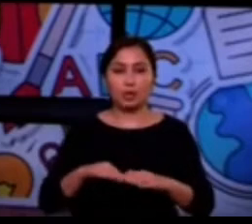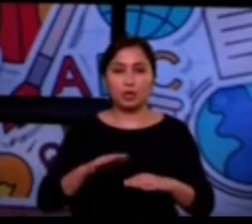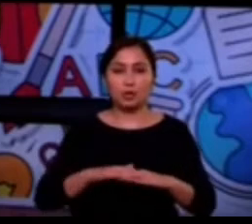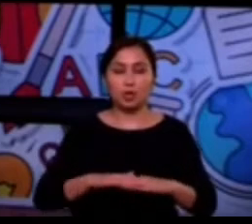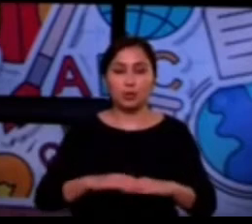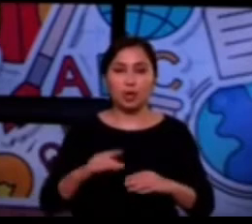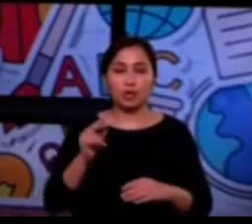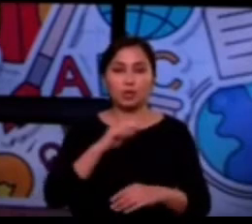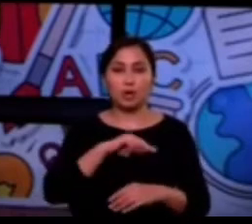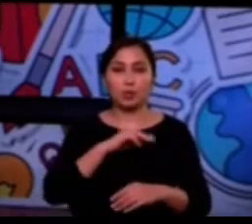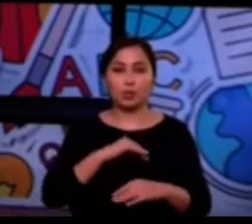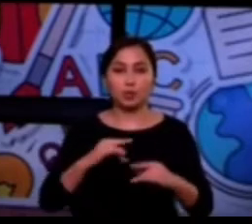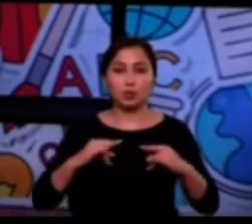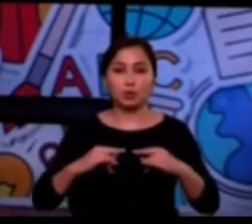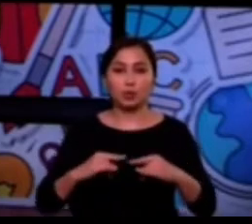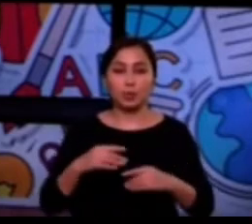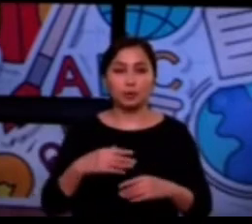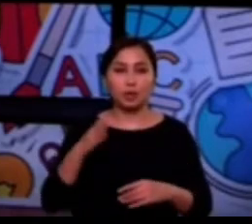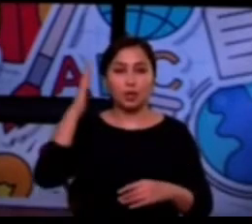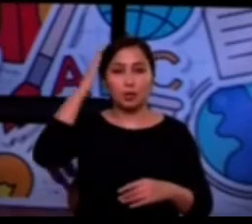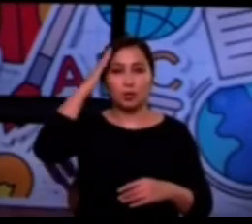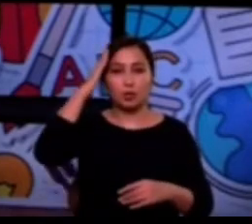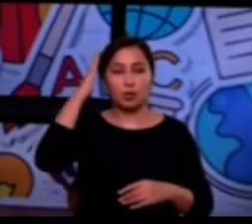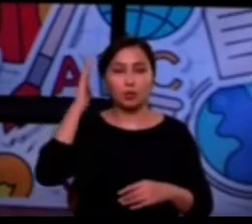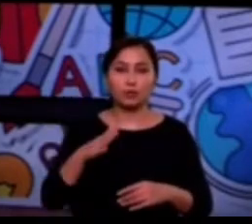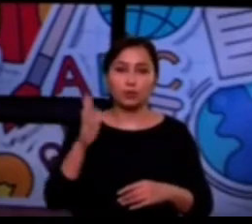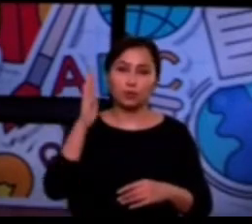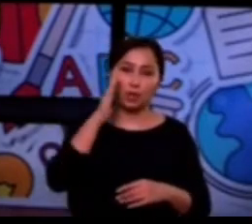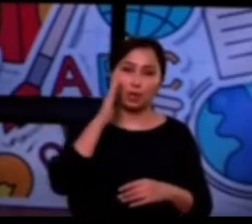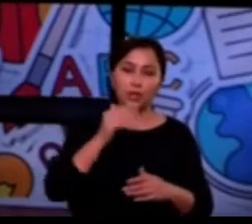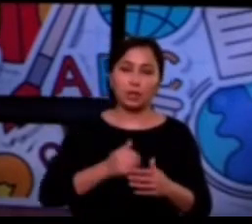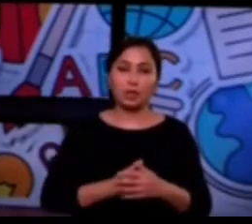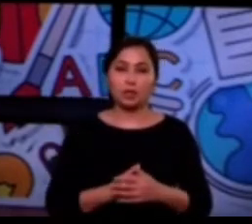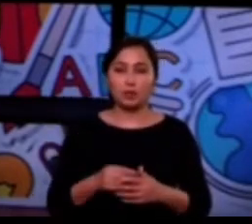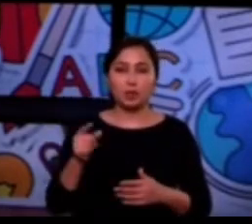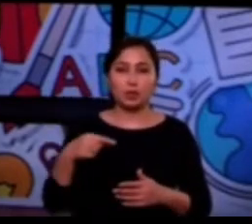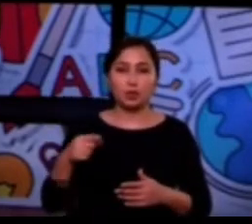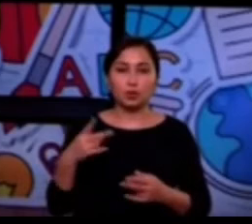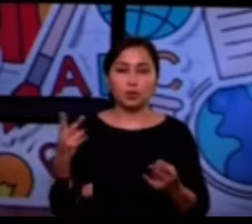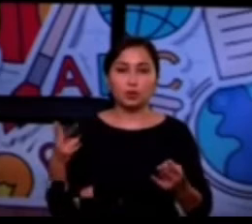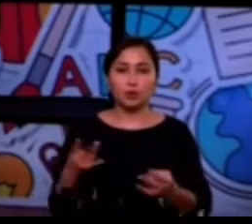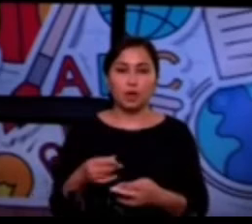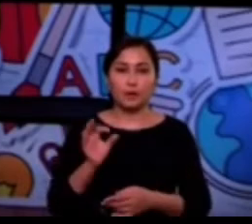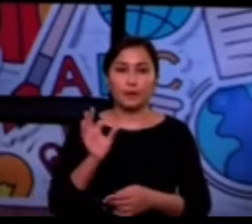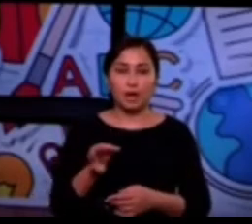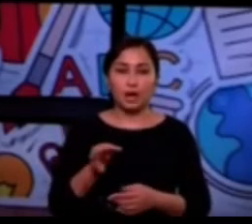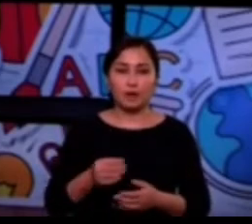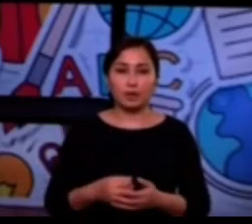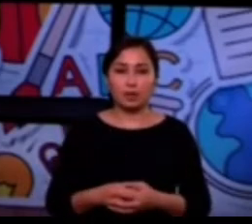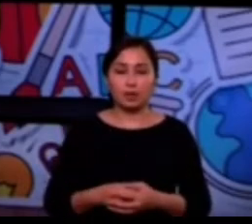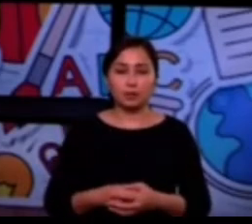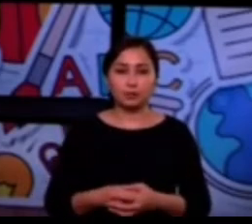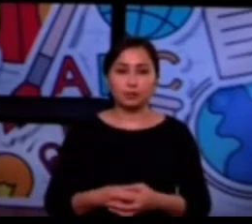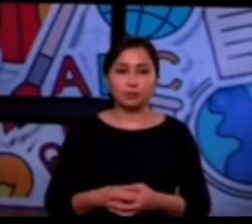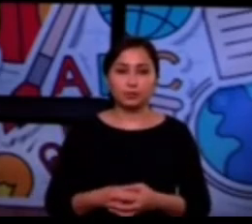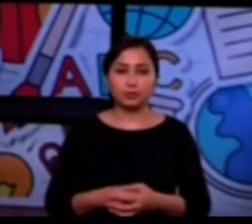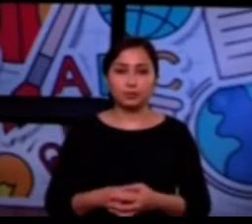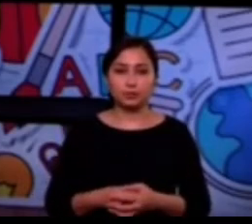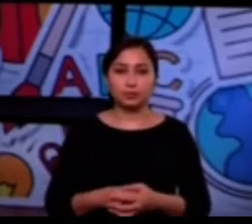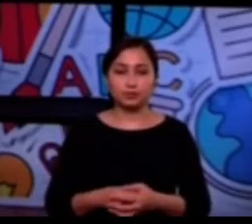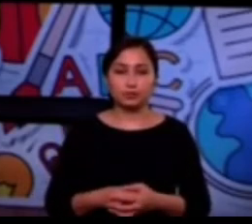на рабочий стол и голову слегка наклонили. И ручку обязательно возьмите правильно.